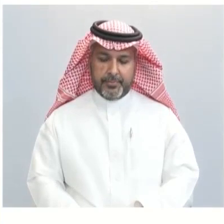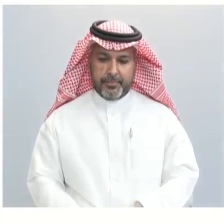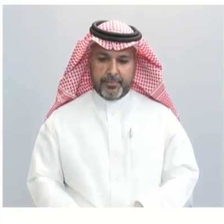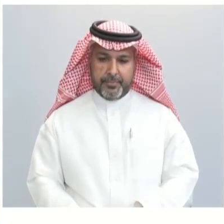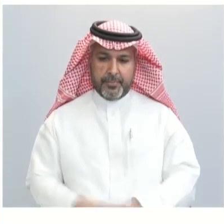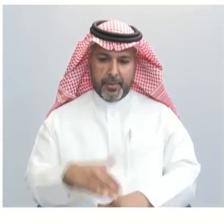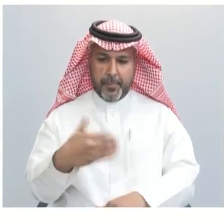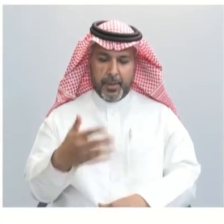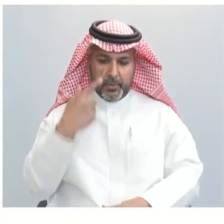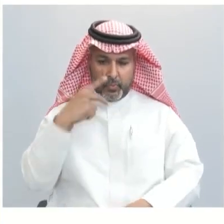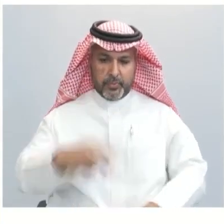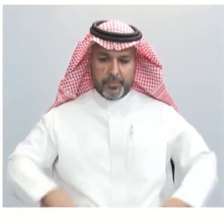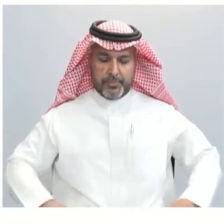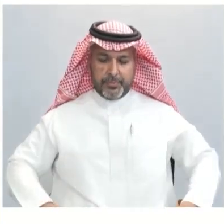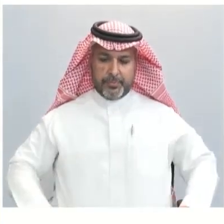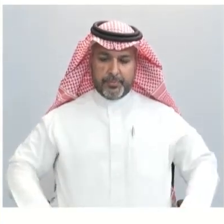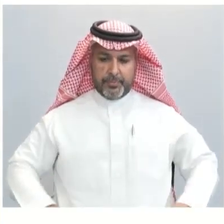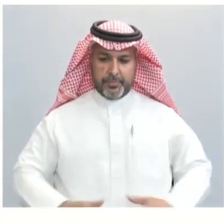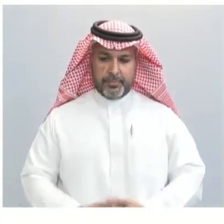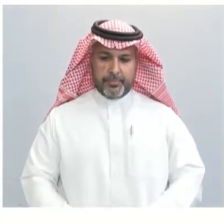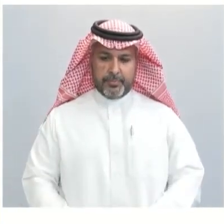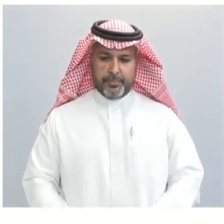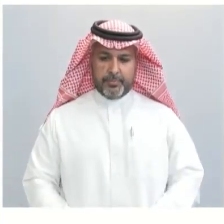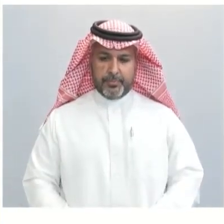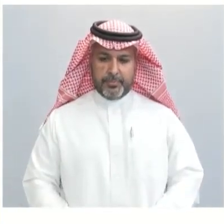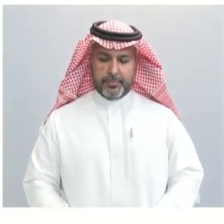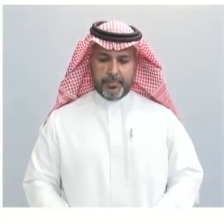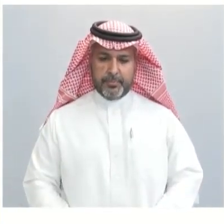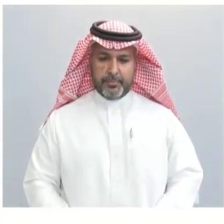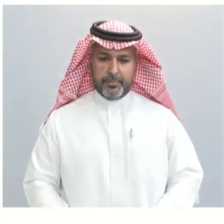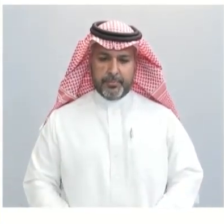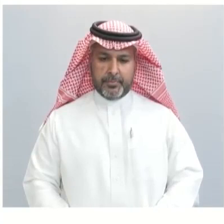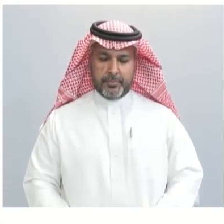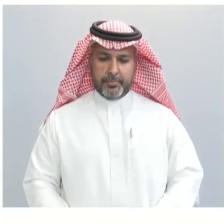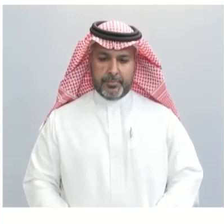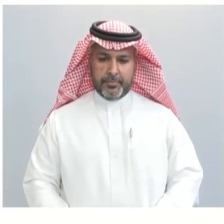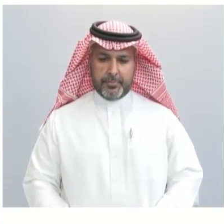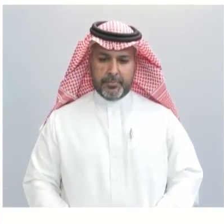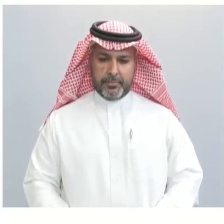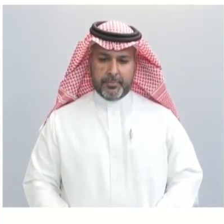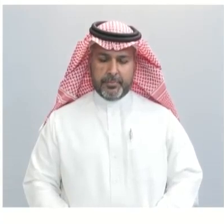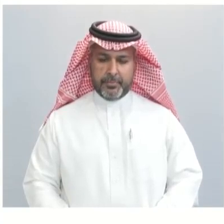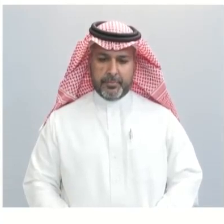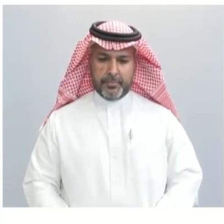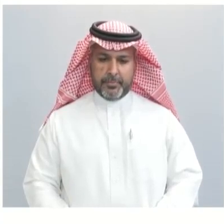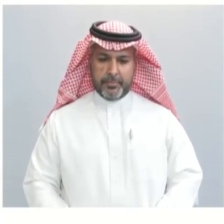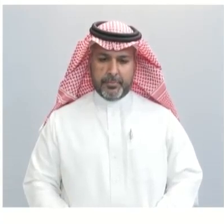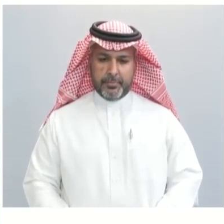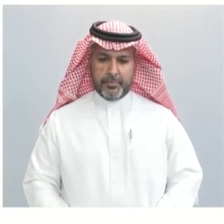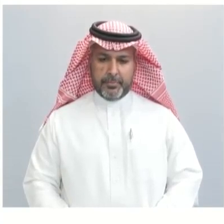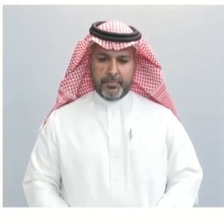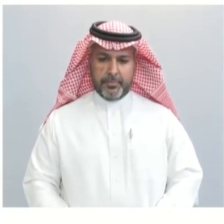بعد ذلك سنقوم بإعداد الحساب. بعد إنشاء حسابك وتفعيله عليك اختيار خطة التسويق